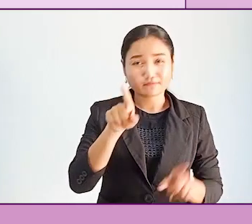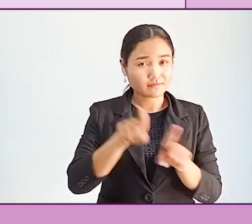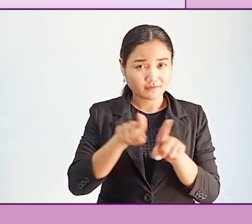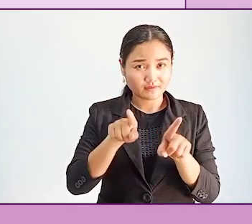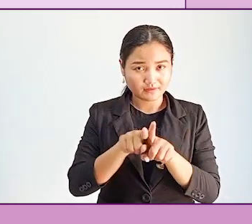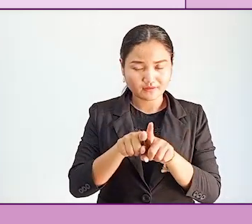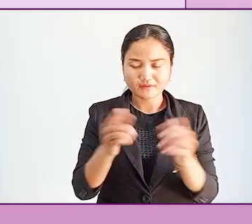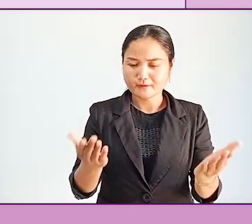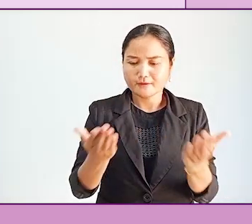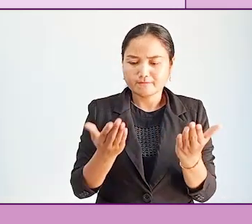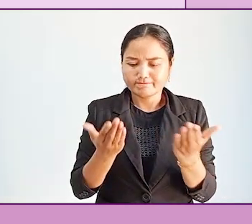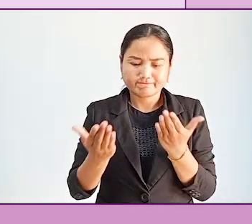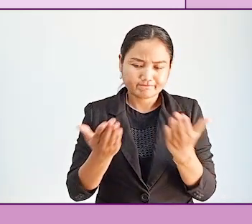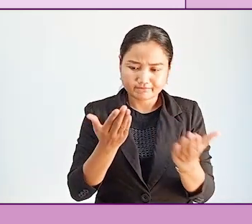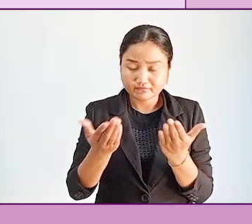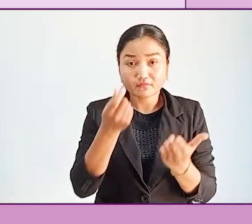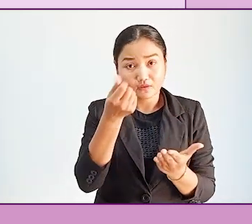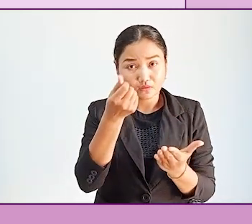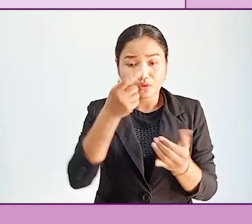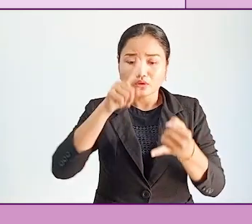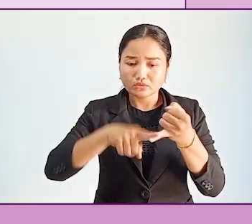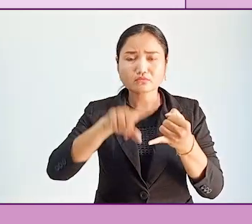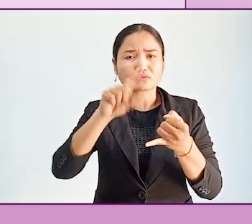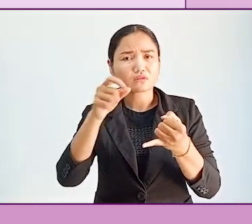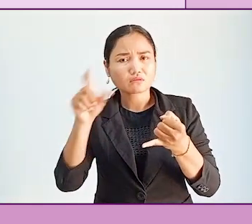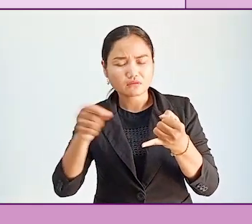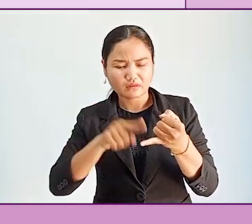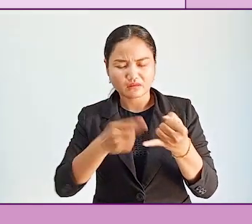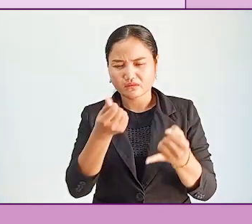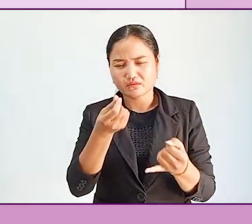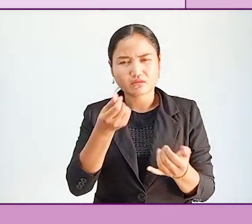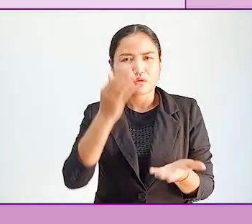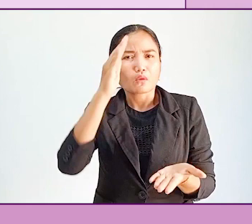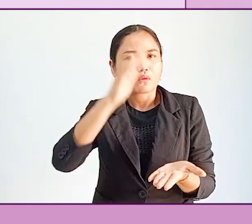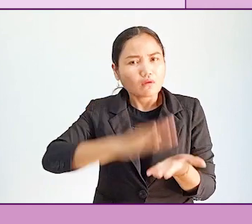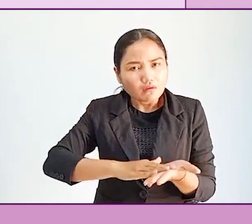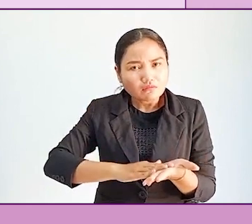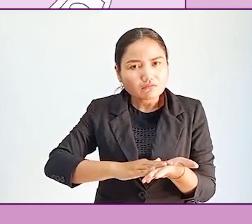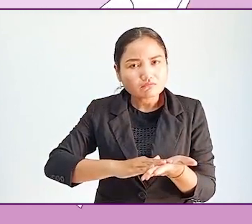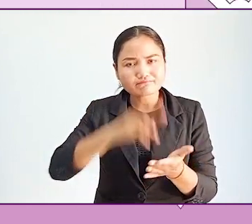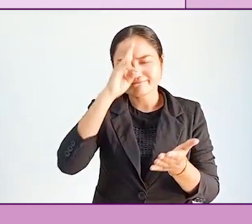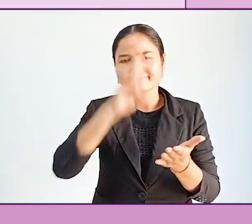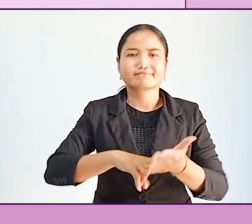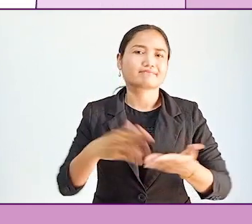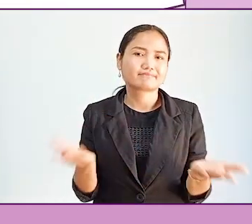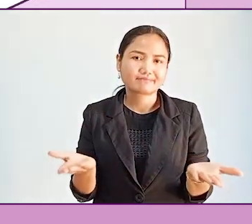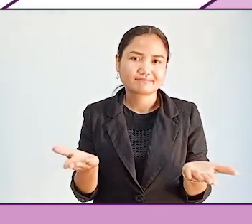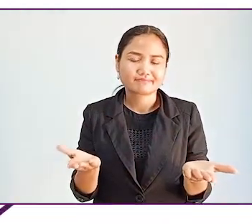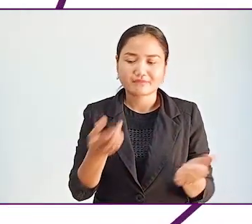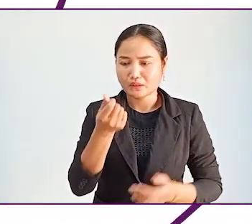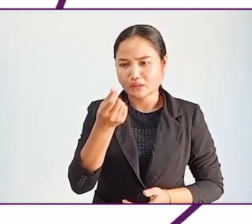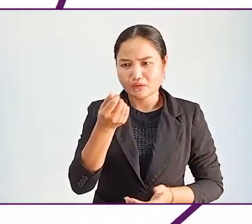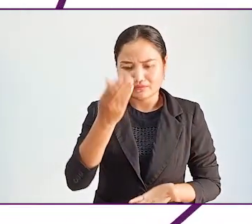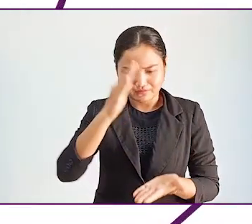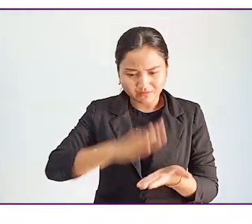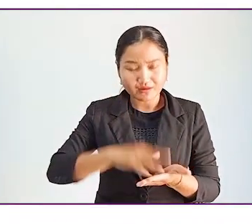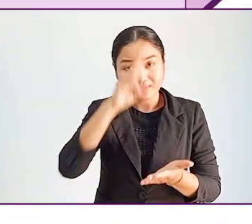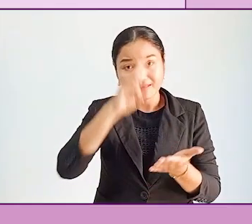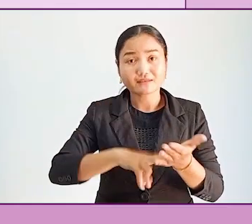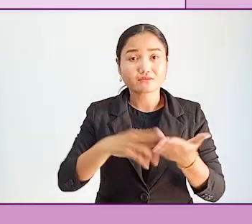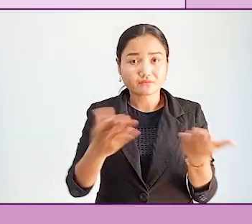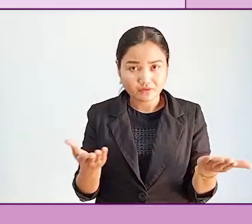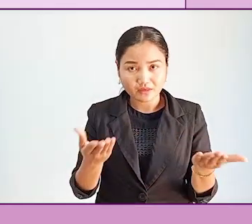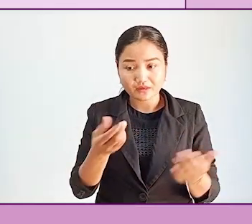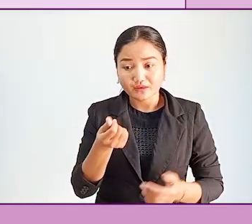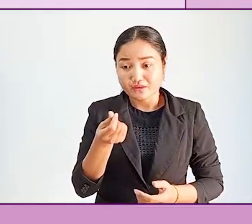Thlop ớt Tôi tật lôi đã rau ban trong khai mà đong mà đong á Đôi chì ớt lôi Hả? Mấy bạn ớt mình lôi Một